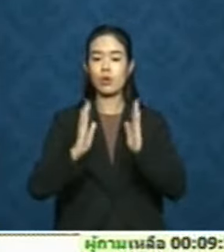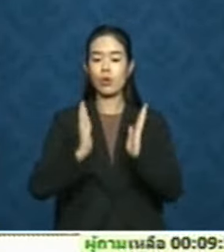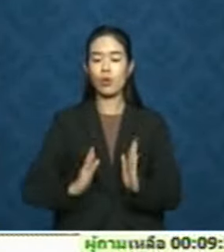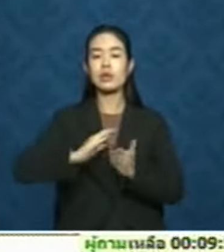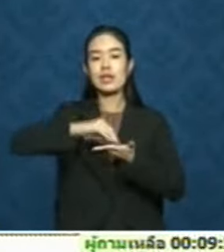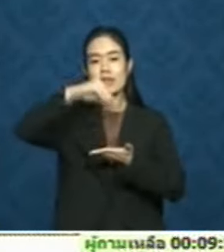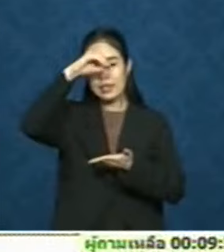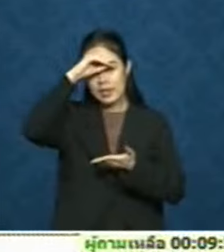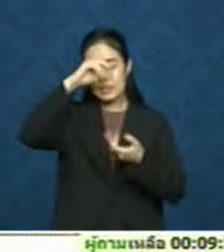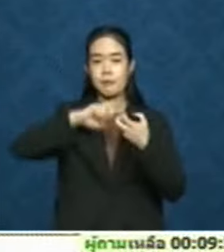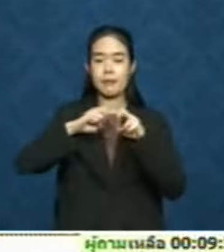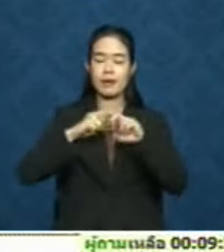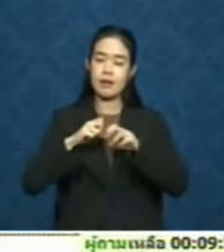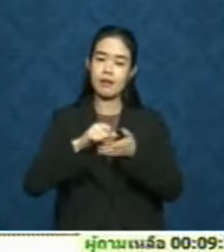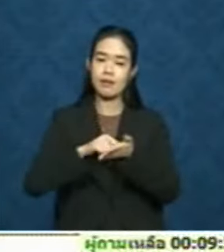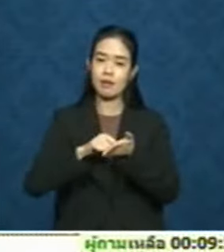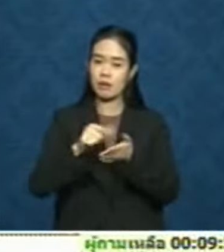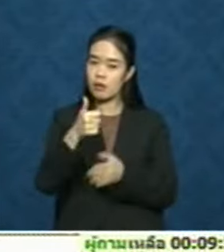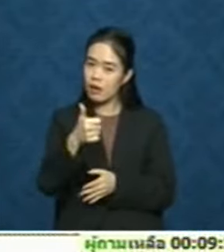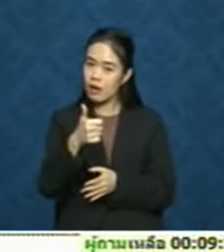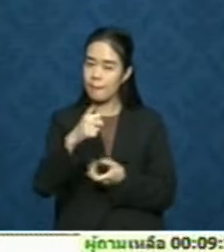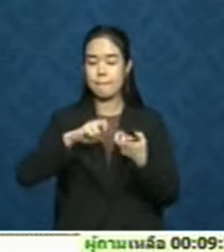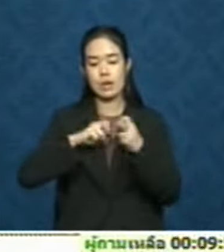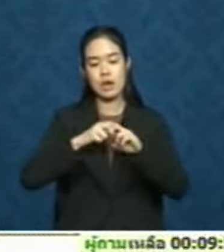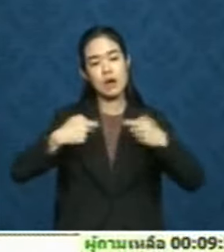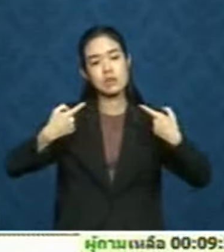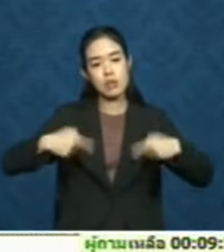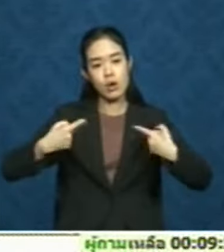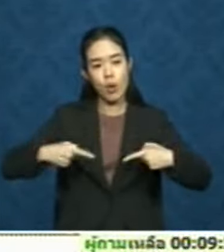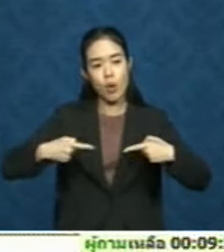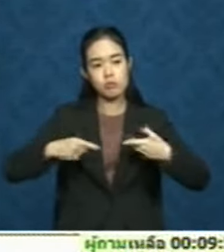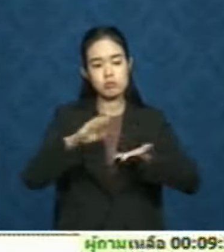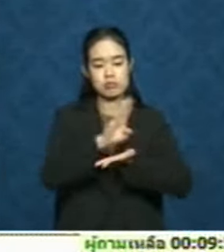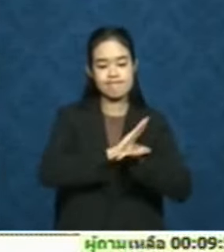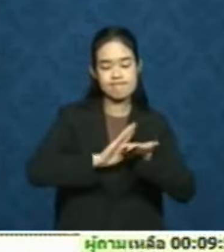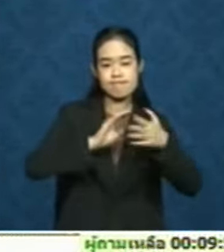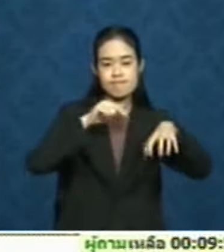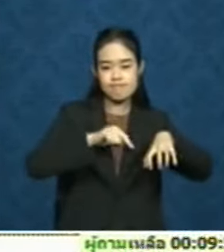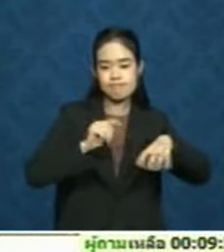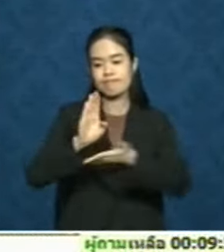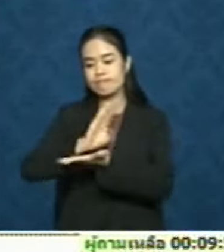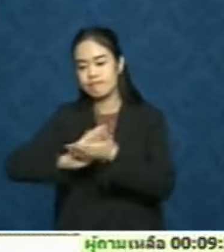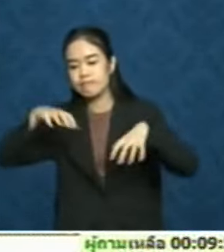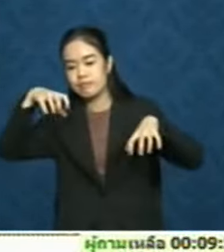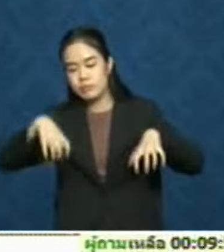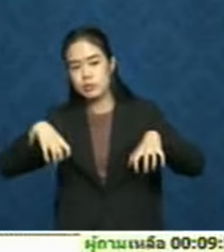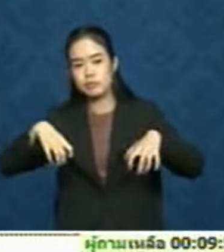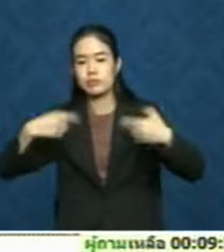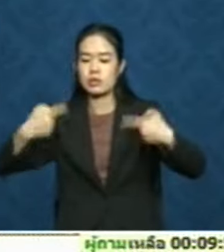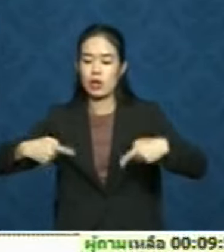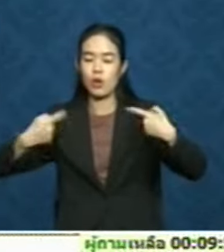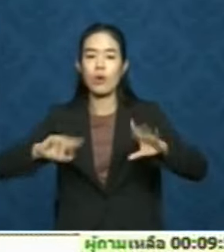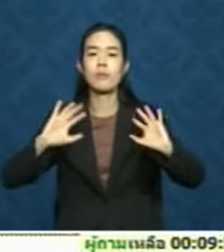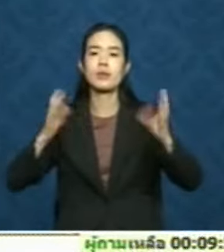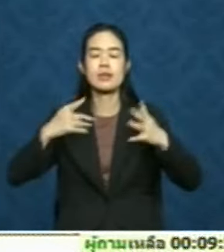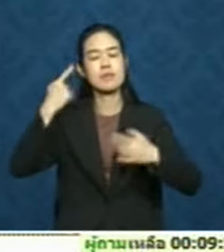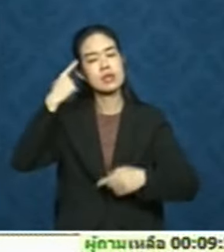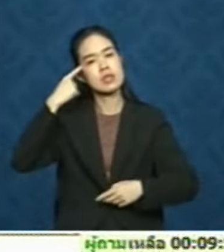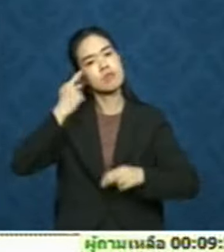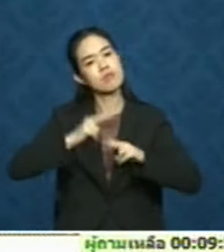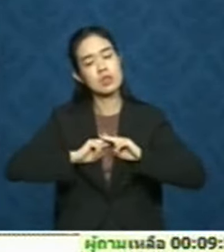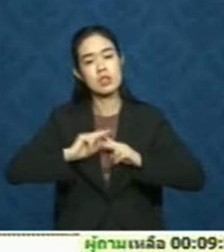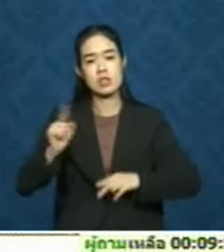แก้ปัญหาได้ง่ายขึ้นความขัดแย้งระหว่างสถาบันอาจจะลดลงเพราะคนน้อยลงอันนี้อาจจะเป็นความคิดนะครับแต่ว่าที่แน่ๆ